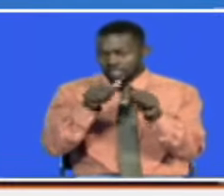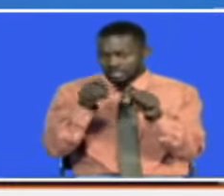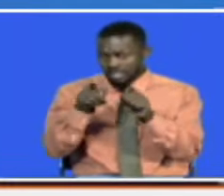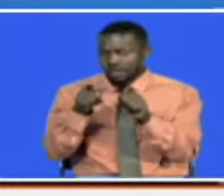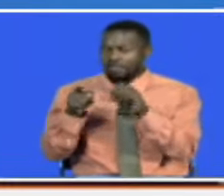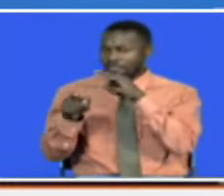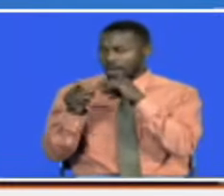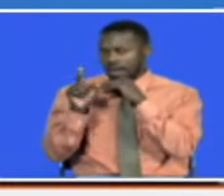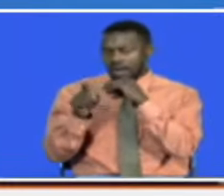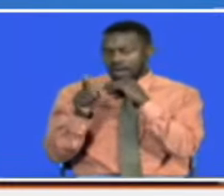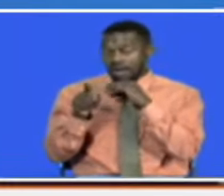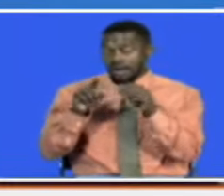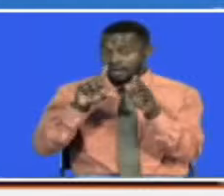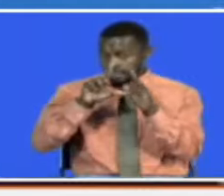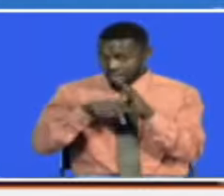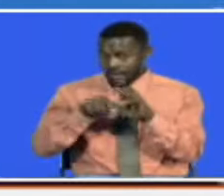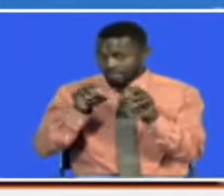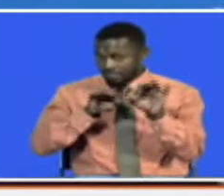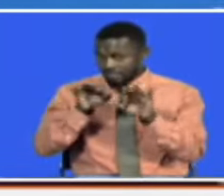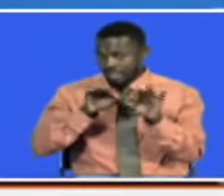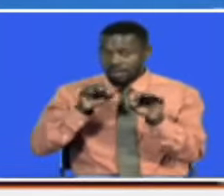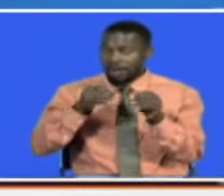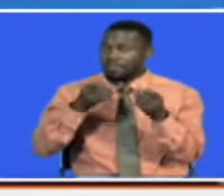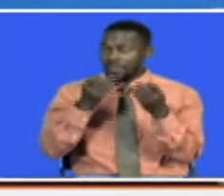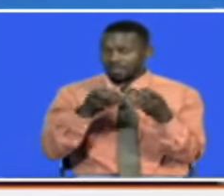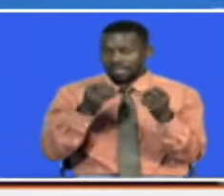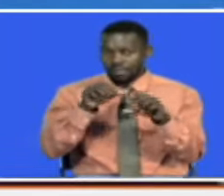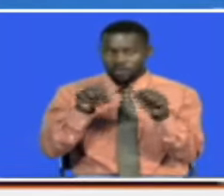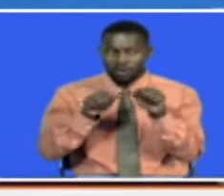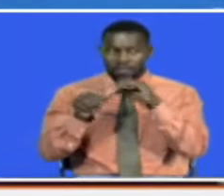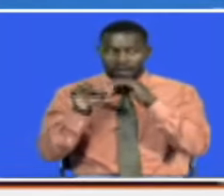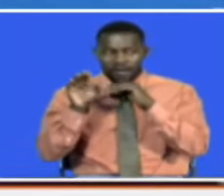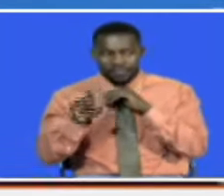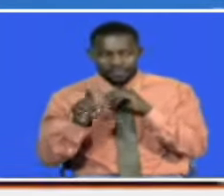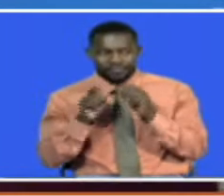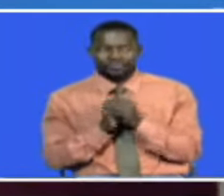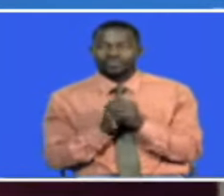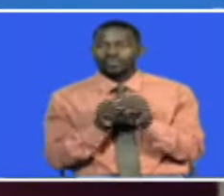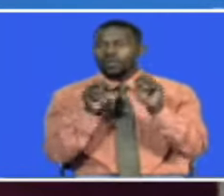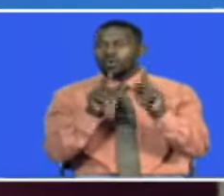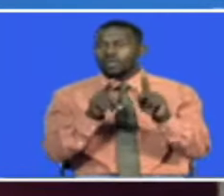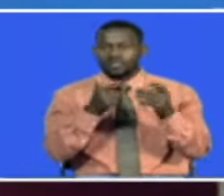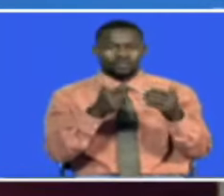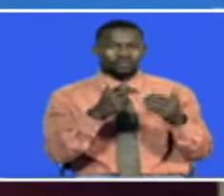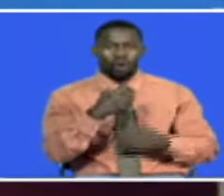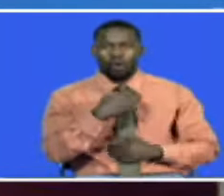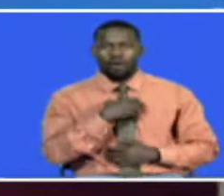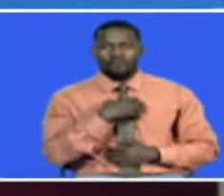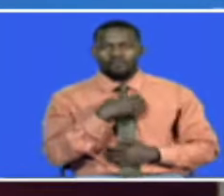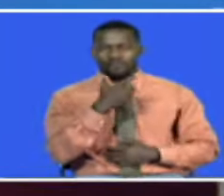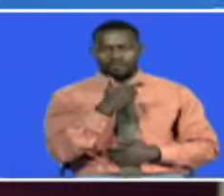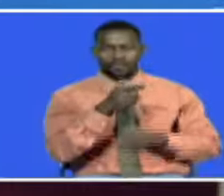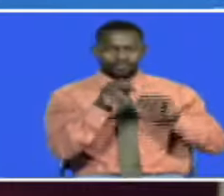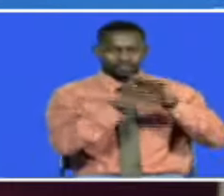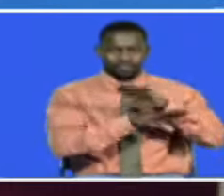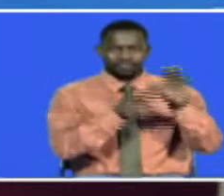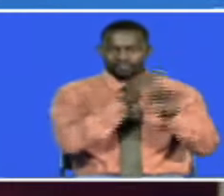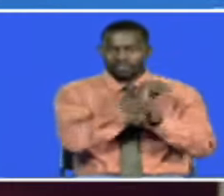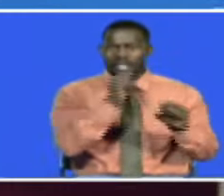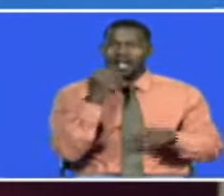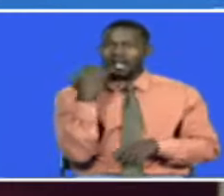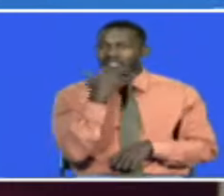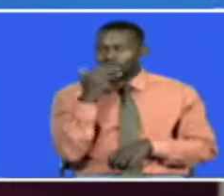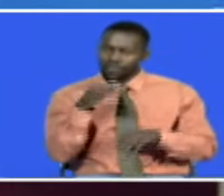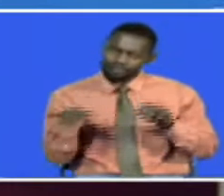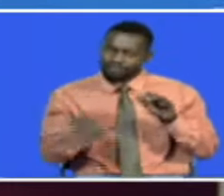Kithure Kindiki. Tutakuwa tukikueleza na mengi zaidi muda usio kwa mrefu. Aliyekuwa naibu rais wa taifa la Kenya Rigathi Gachagua hatimaye